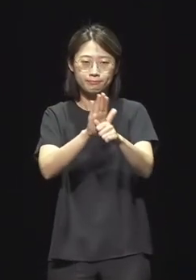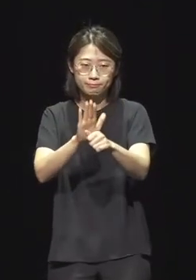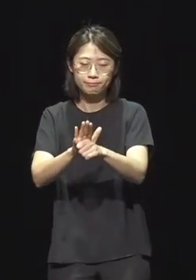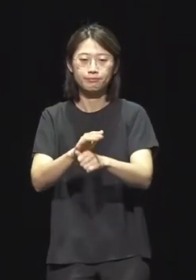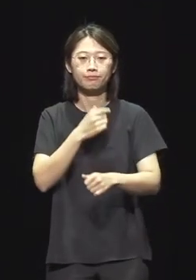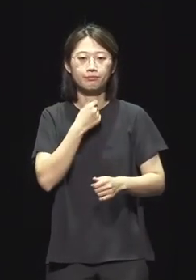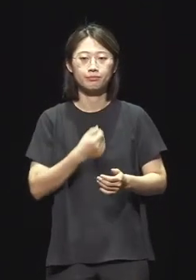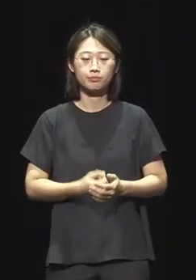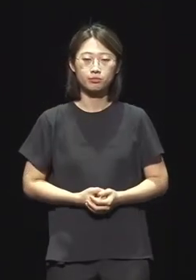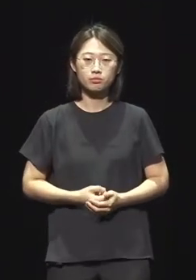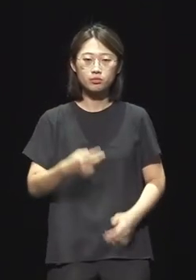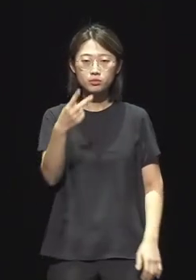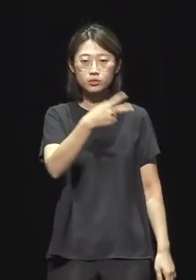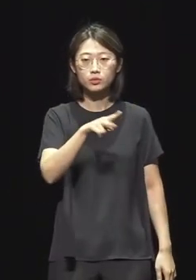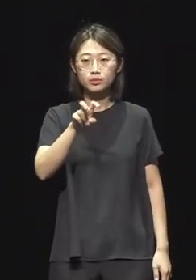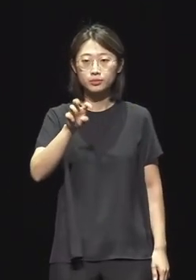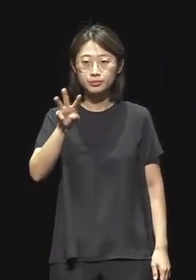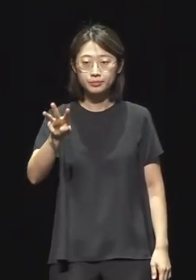2023년